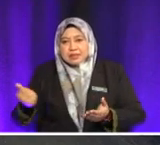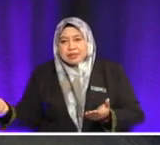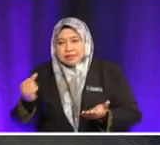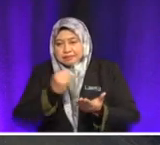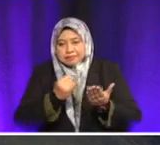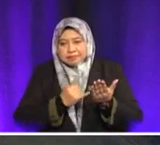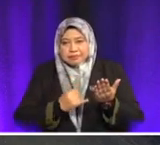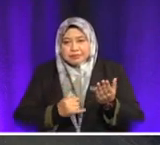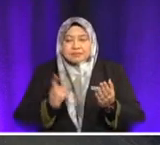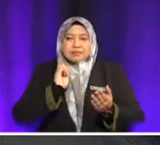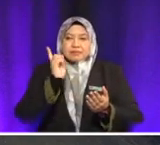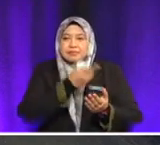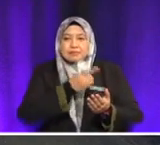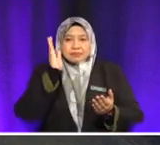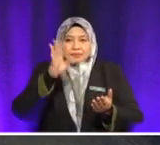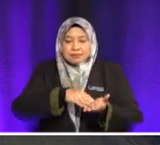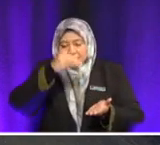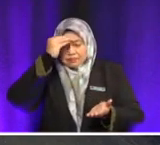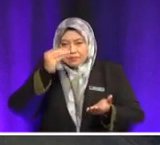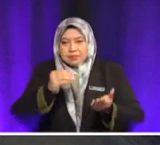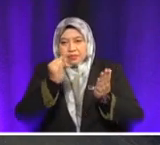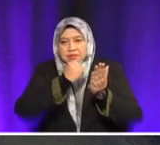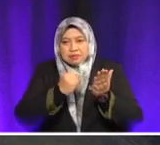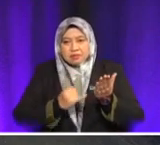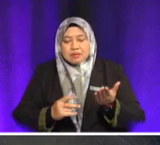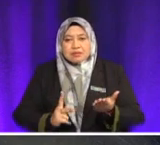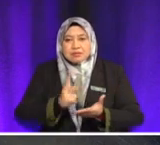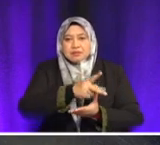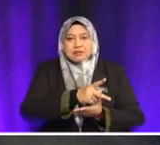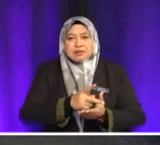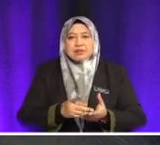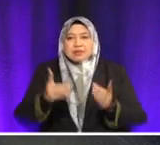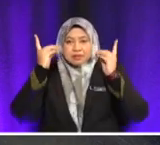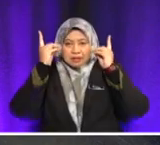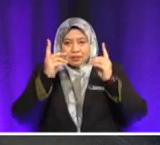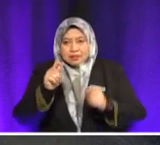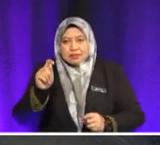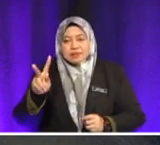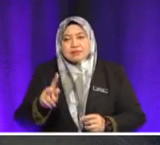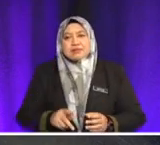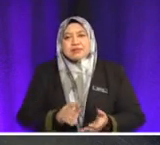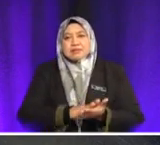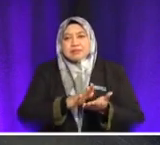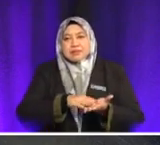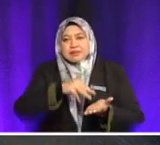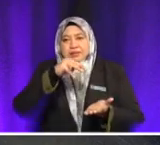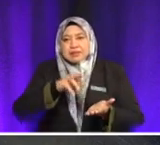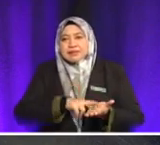lukisannya Bagaimana dengan Ceko aslinya hanya di slot mendengar rendah di TVM jangan kemana